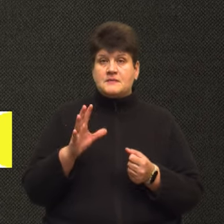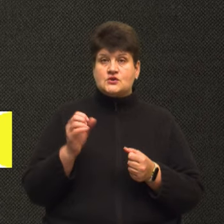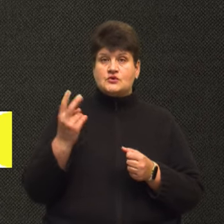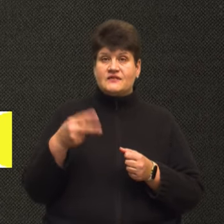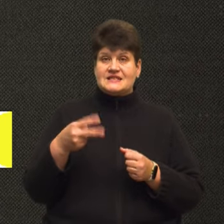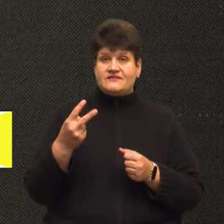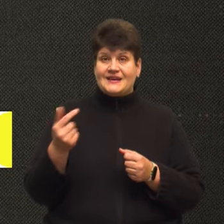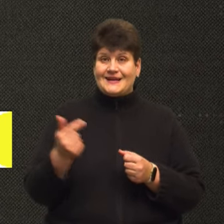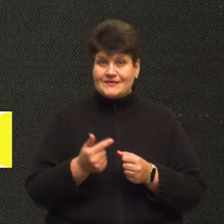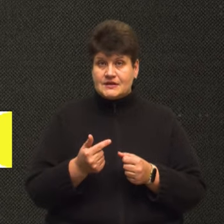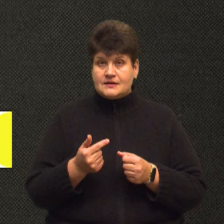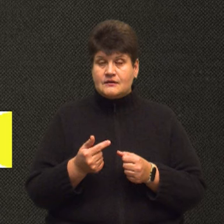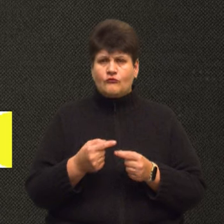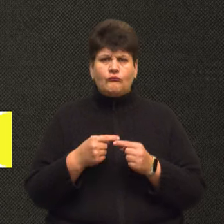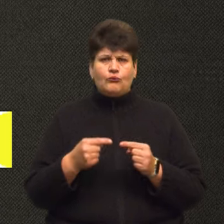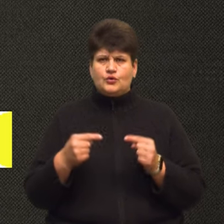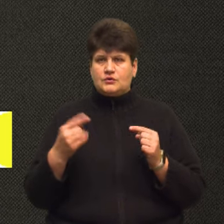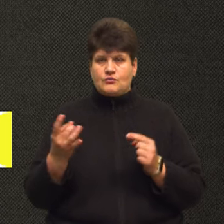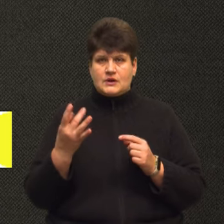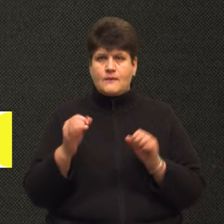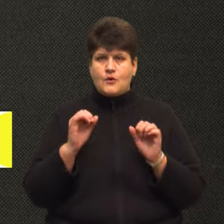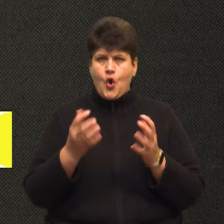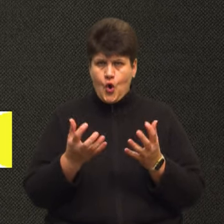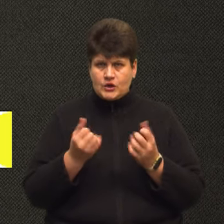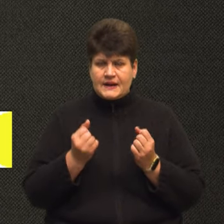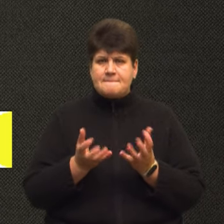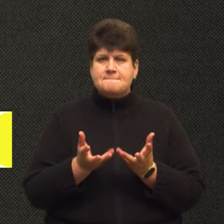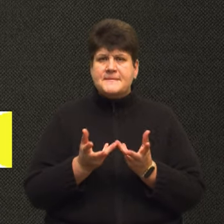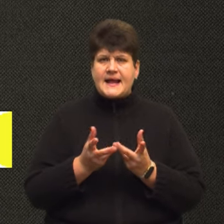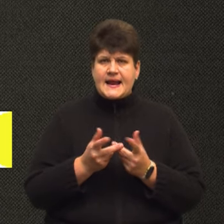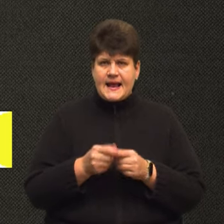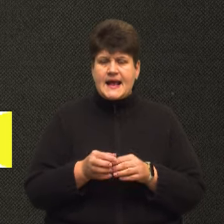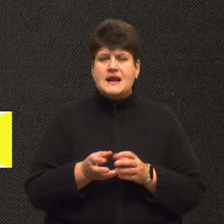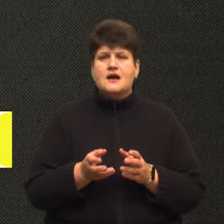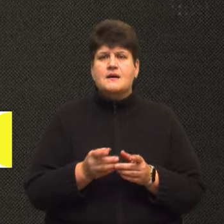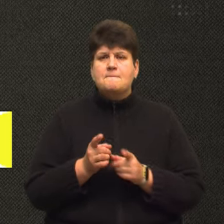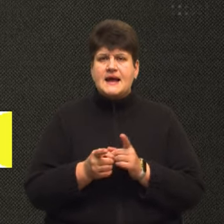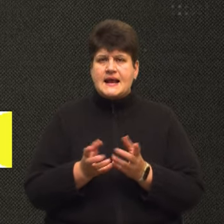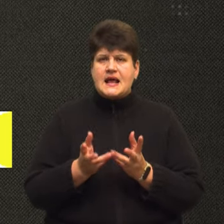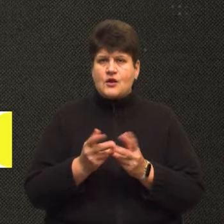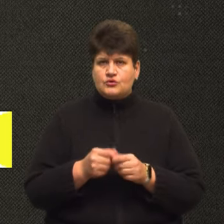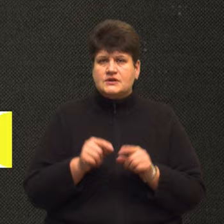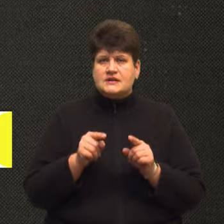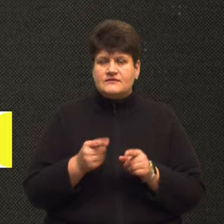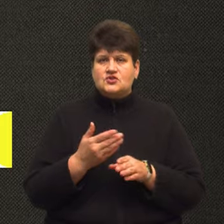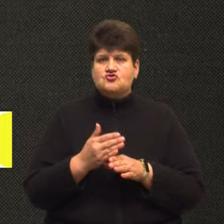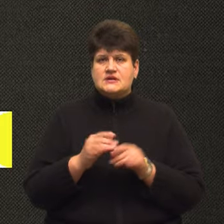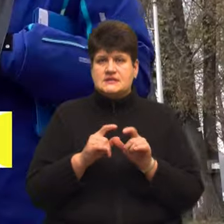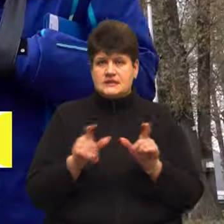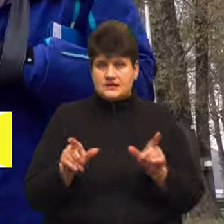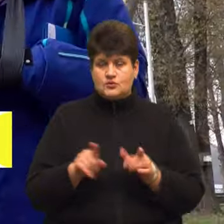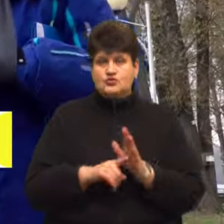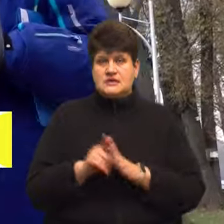грн в будь-якому разі отримають перерахунок щойно у їхній частині запуститься процес такої